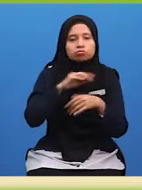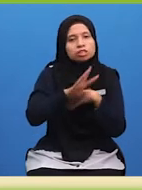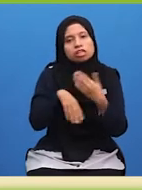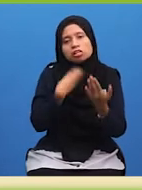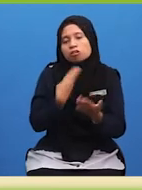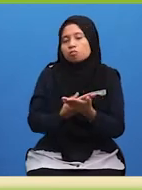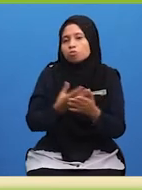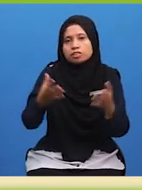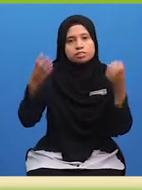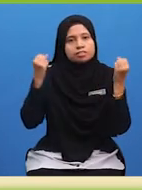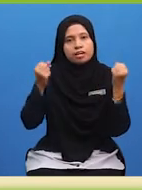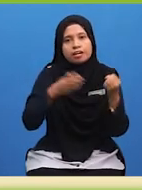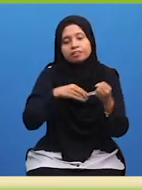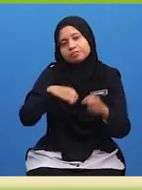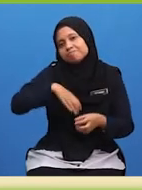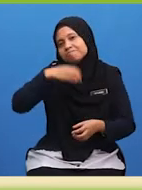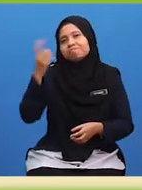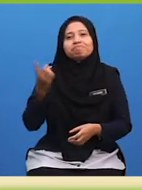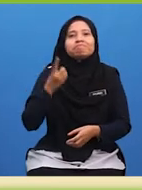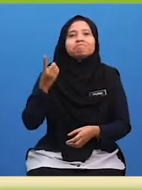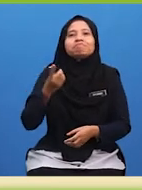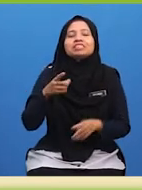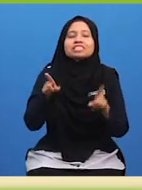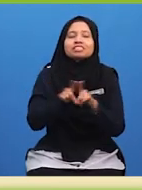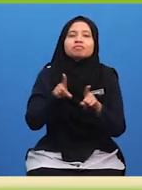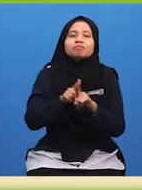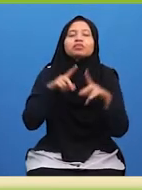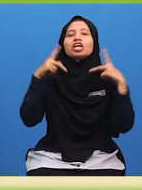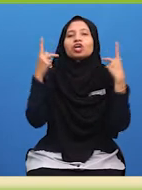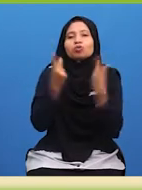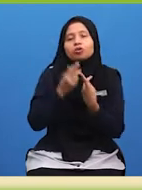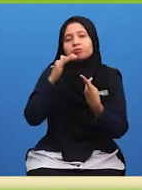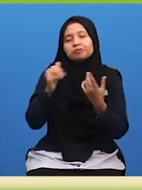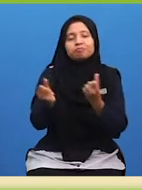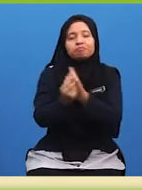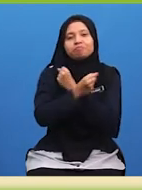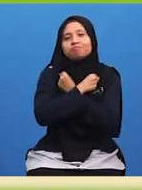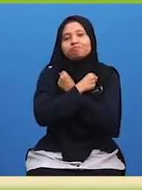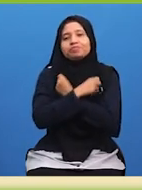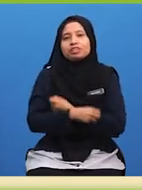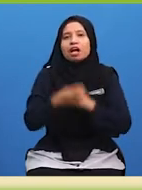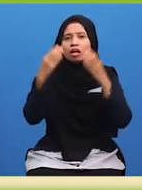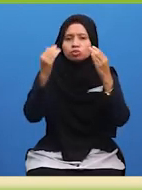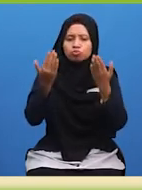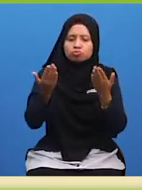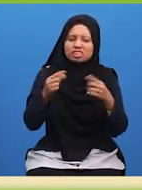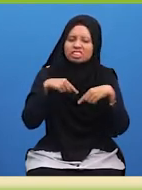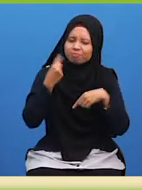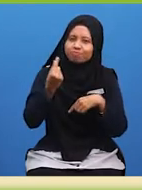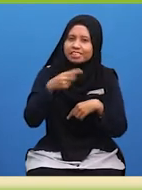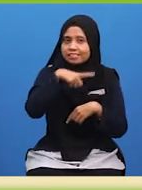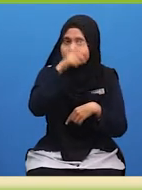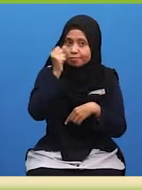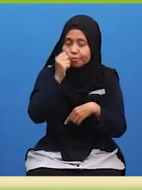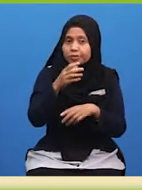murid-murid sihat dan ceria selalu bersama keluarga yang tersayang. Cikgu berasa gembira